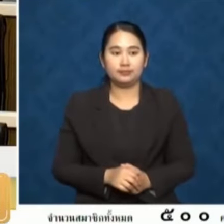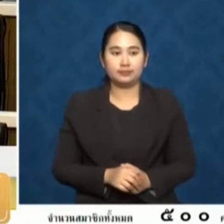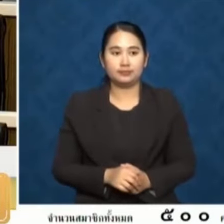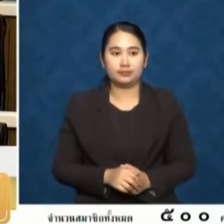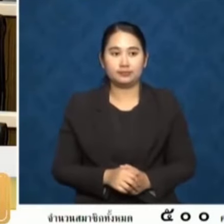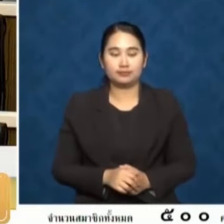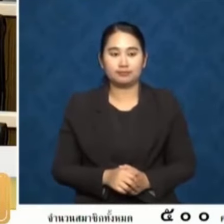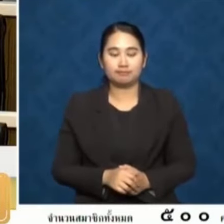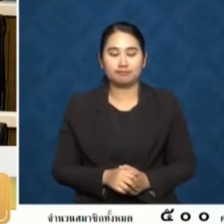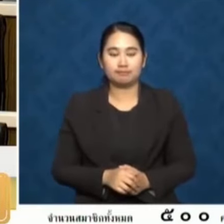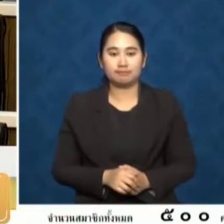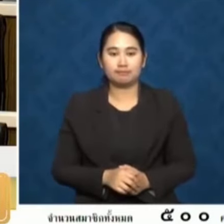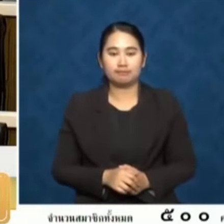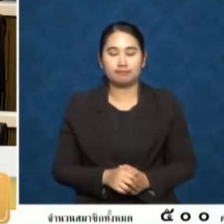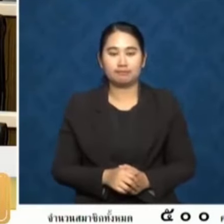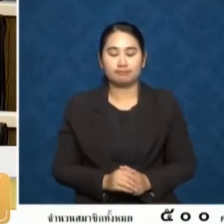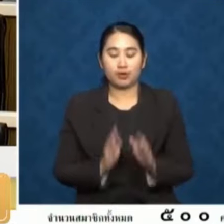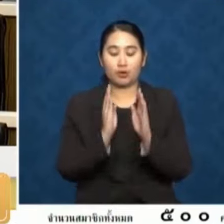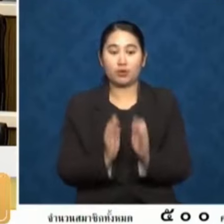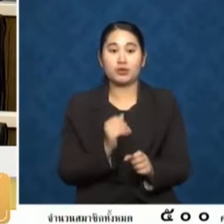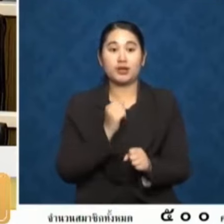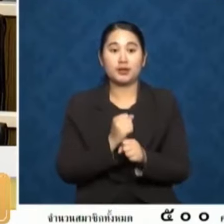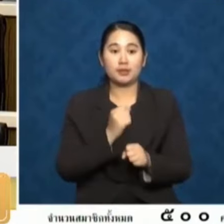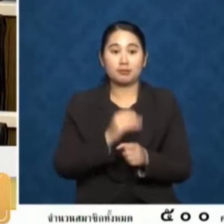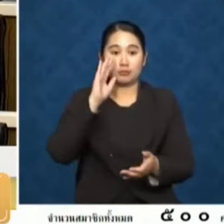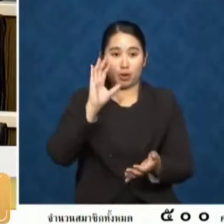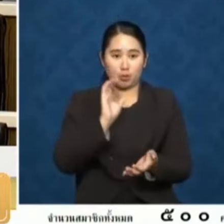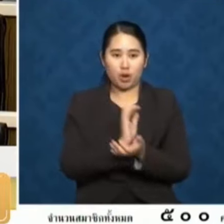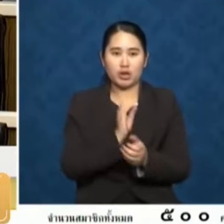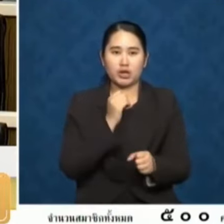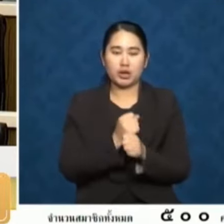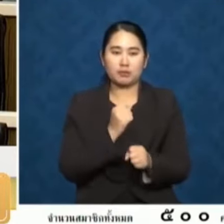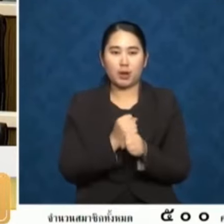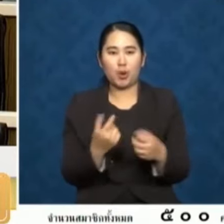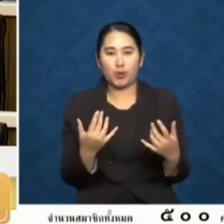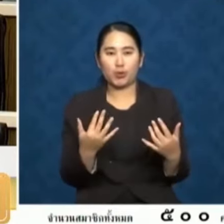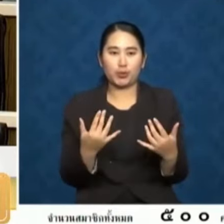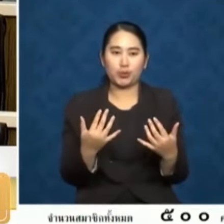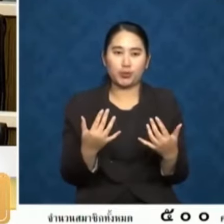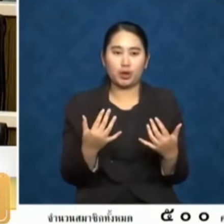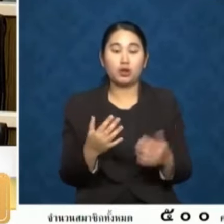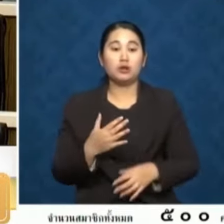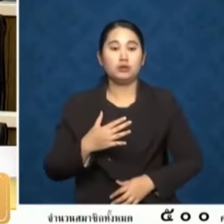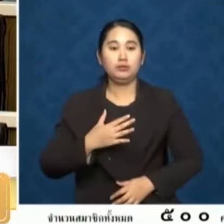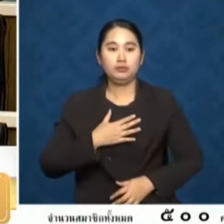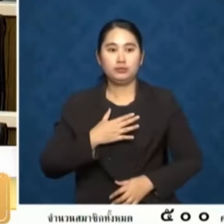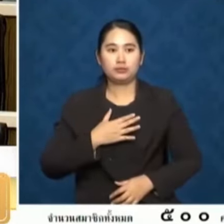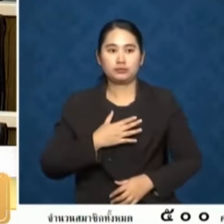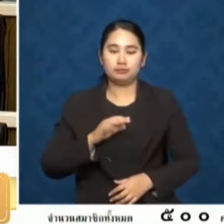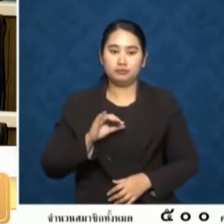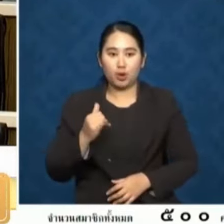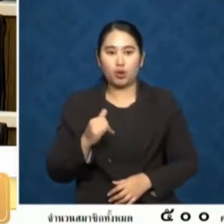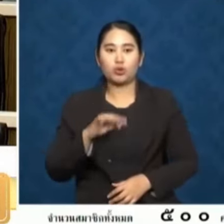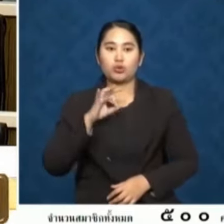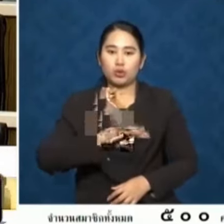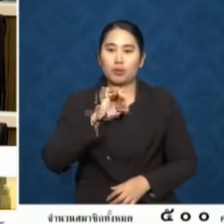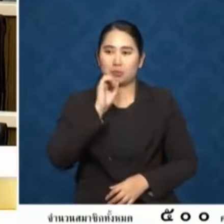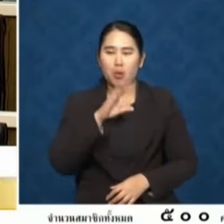ถามว่าเจ้าหน้าที่บ้านเมืองเขาช้าไหมในความรู้สึกของคนบางคนก็บ